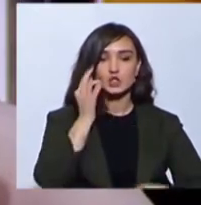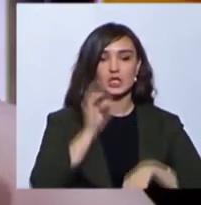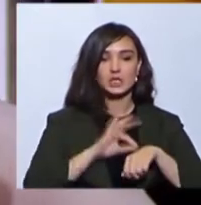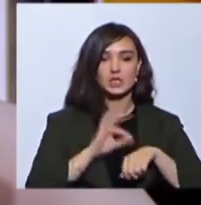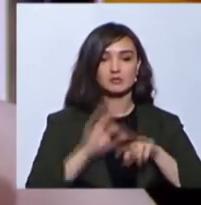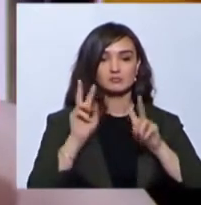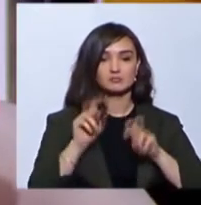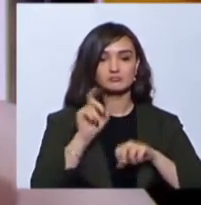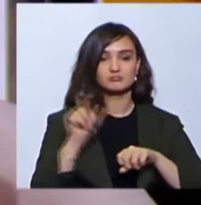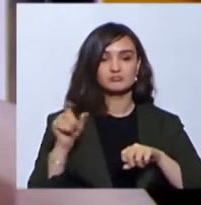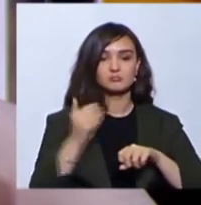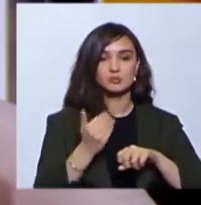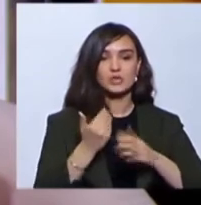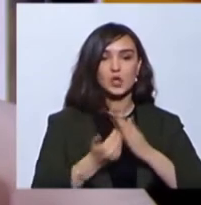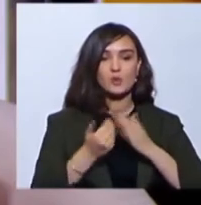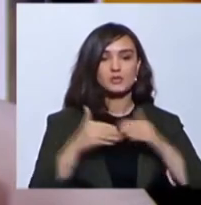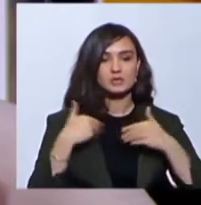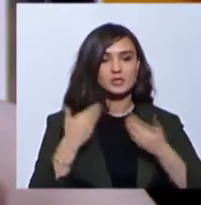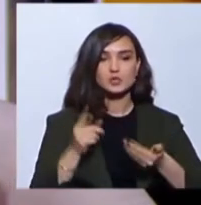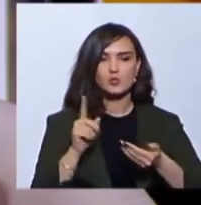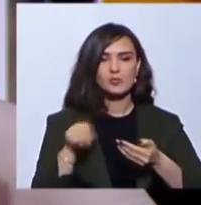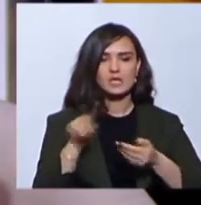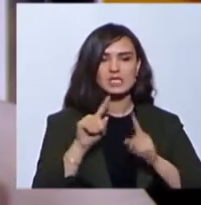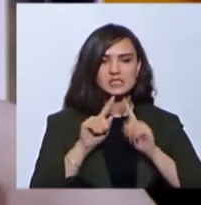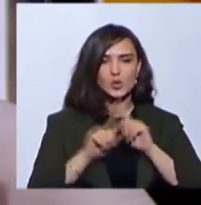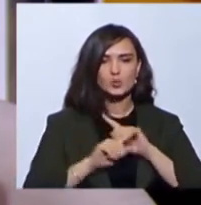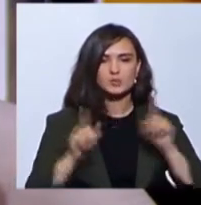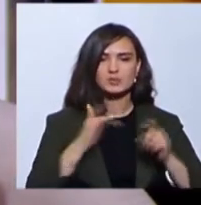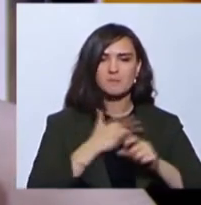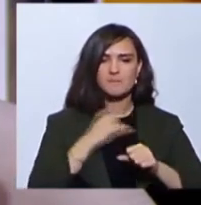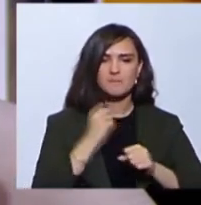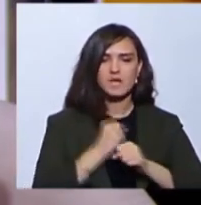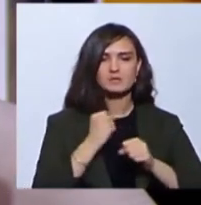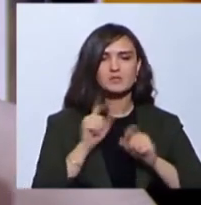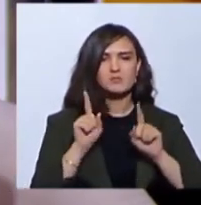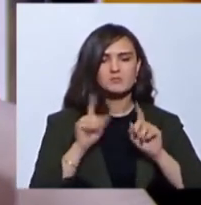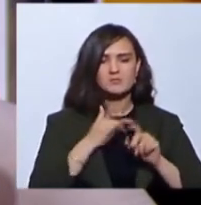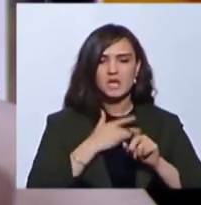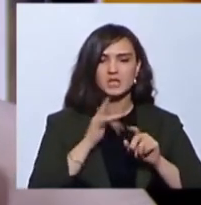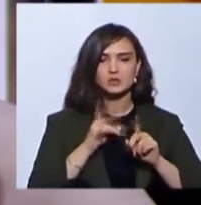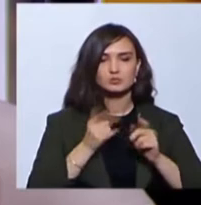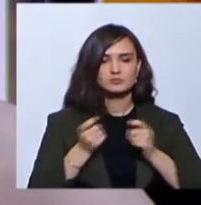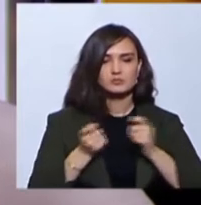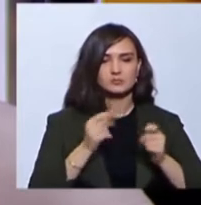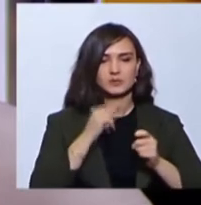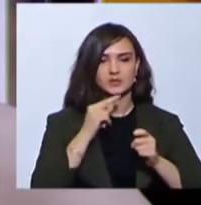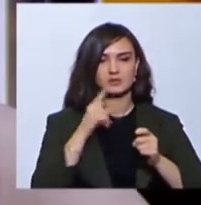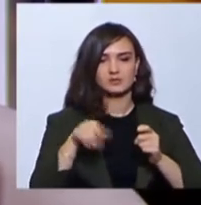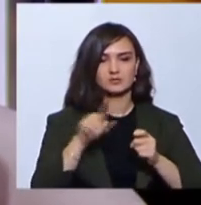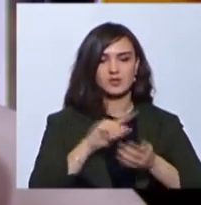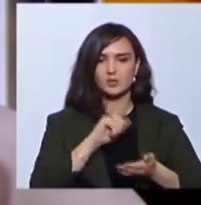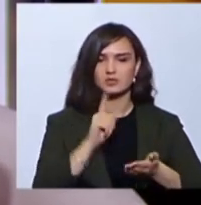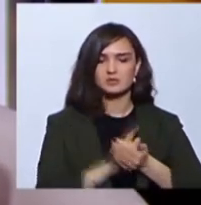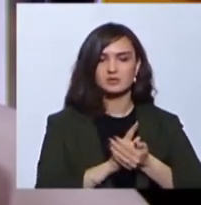დიაბეტის მქონე პირებისთვის გვაქვს განსაკუთრებით კაცრად და ფრთხილად მოიქცნენ და განსაკუთრებით გაითვალისწინონ